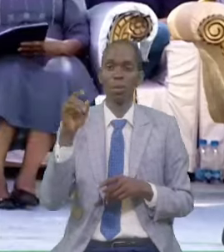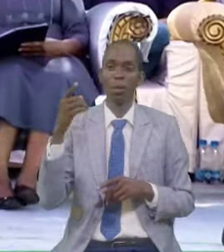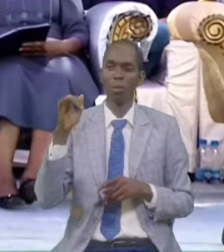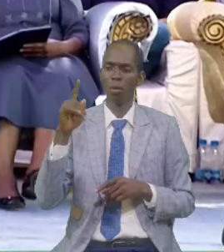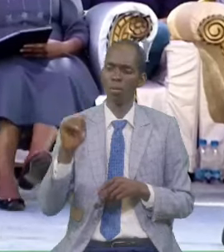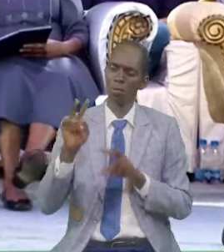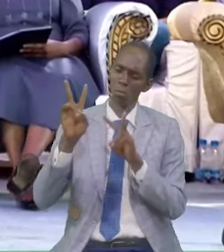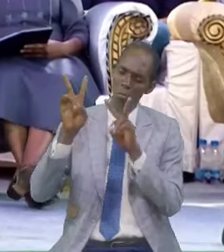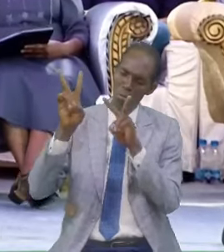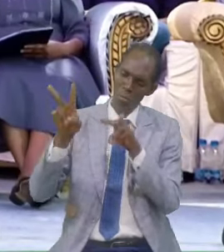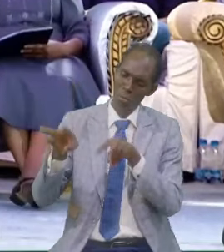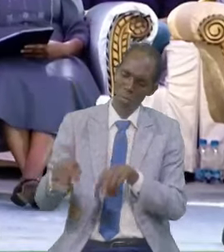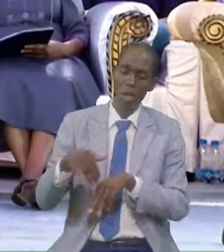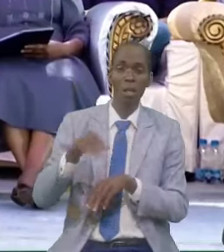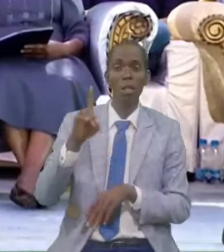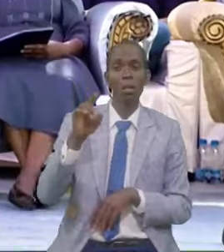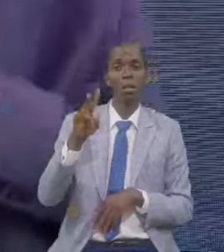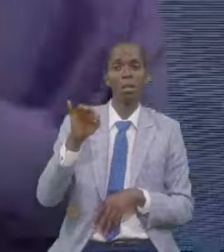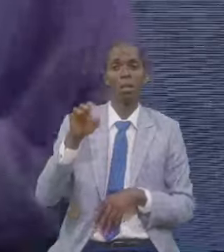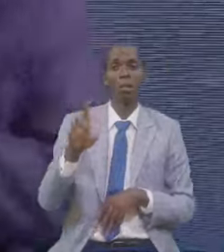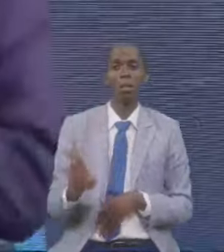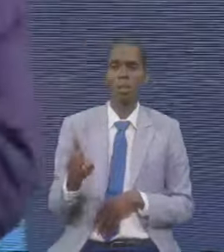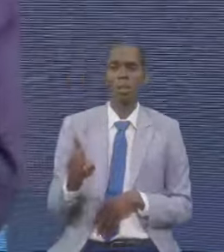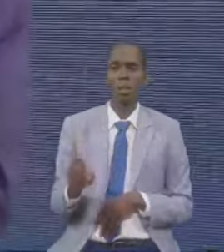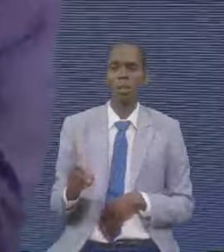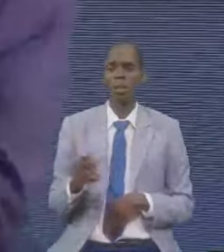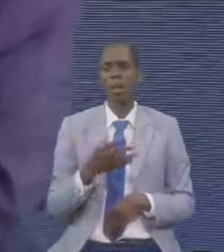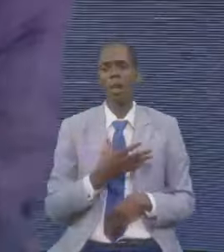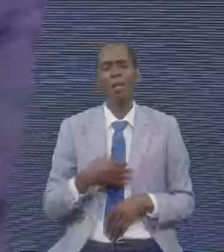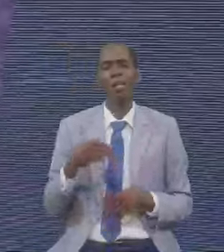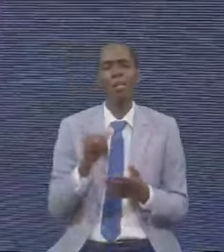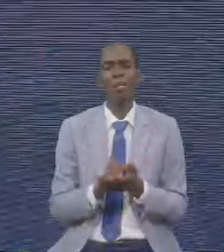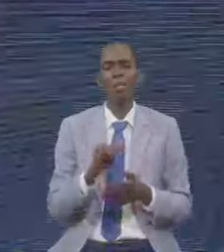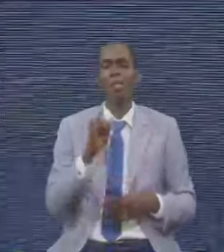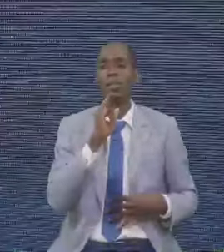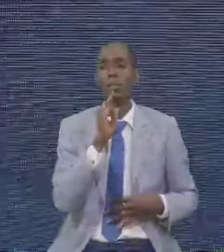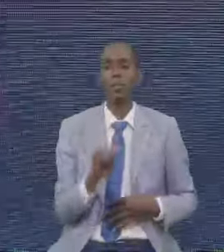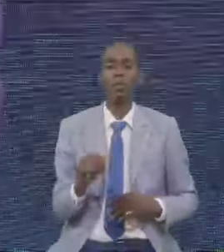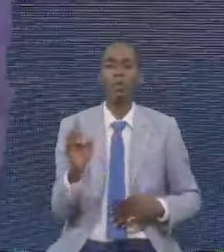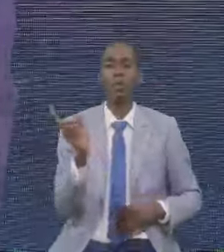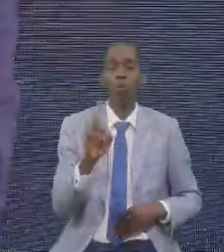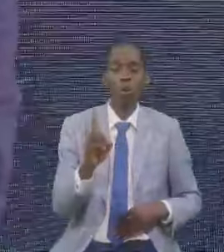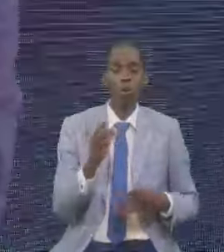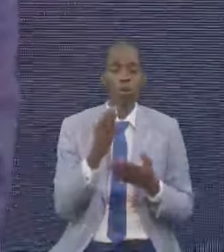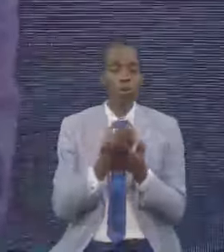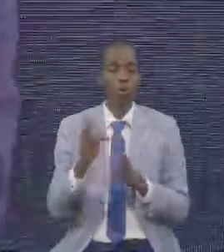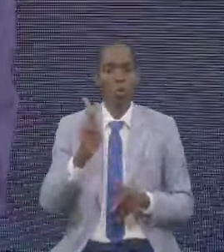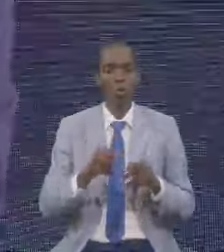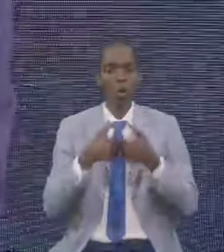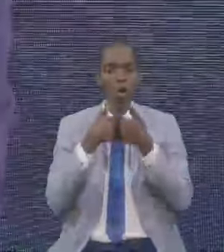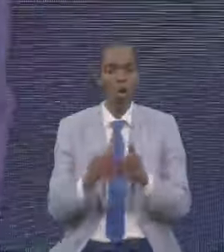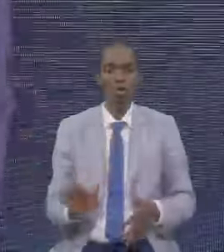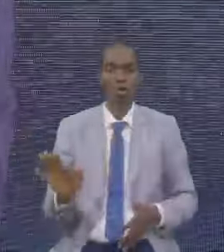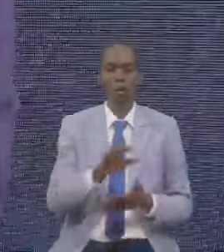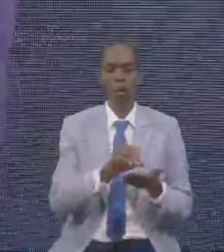చూస్తున్నాడు. Belittled him. చాలా తక్కువగా చూస్తున్నాడు. At the end some people lose their courage. అలాంటి సమయంలో కొంతమంది